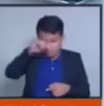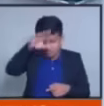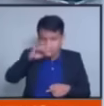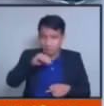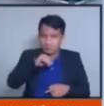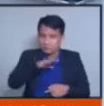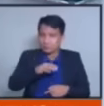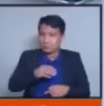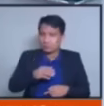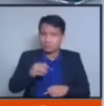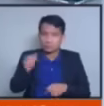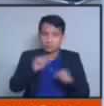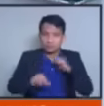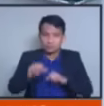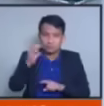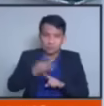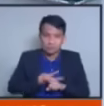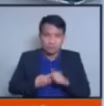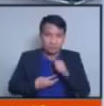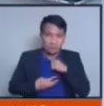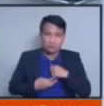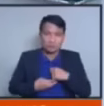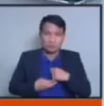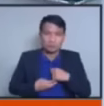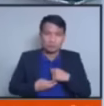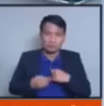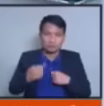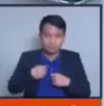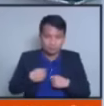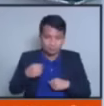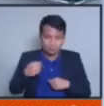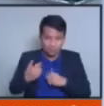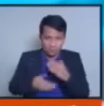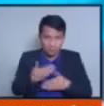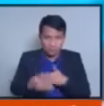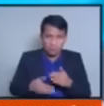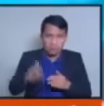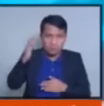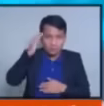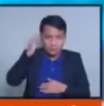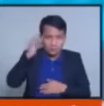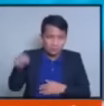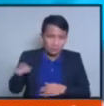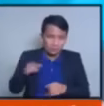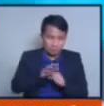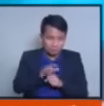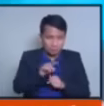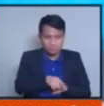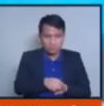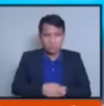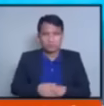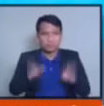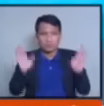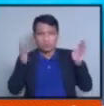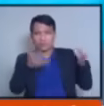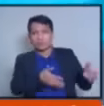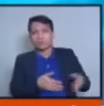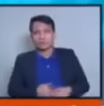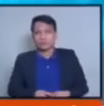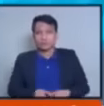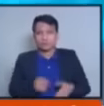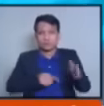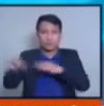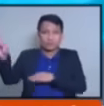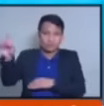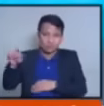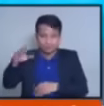na nila po yan, 6 na buwan na ako po ang nagasikaso. Noong nalaman na rep yung anak ko, hindi nila inaction ang pinatakas nila